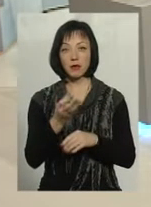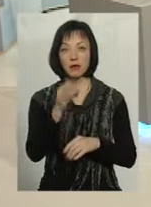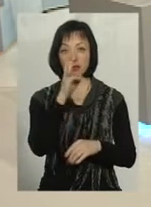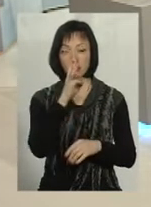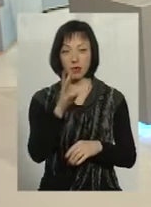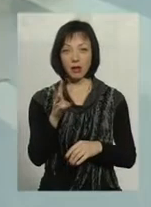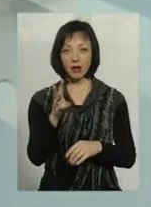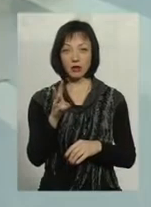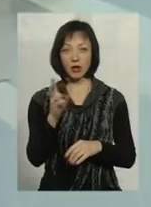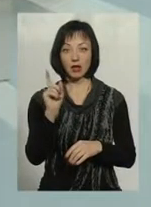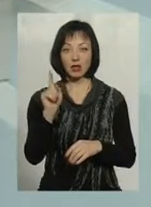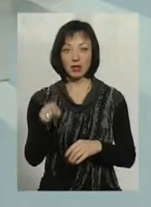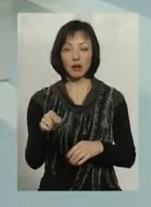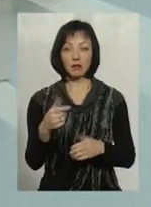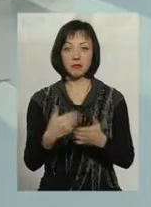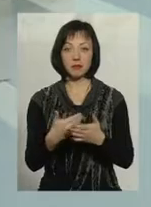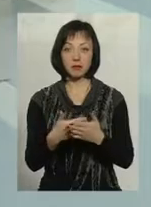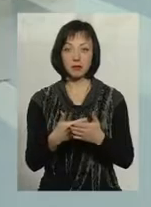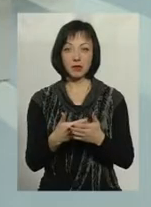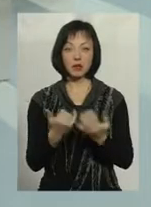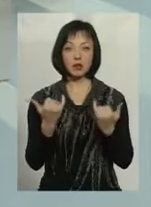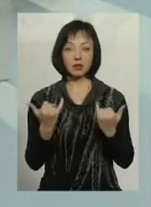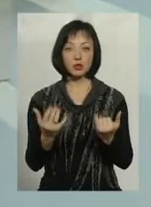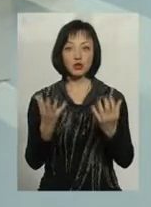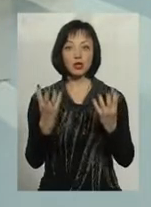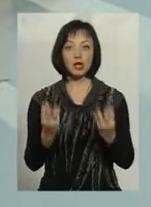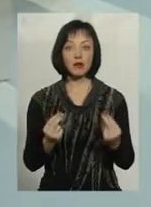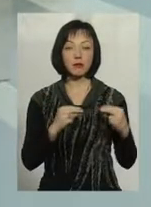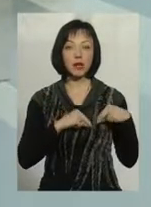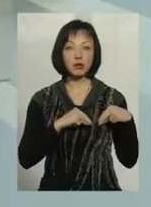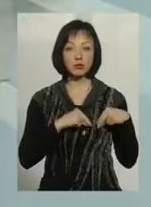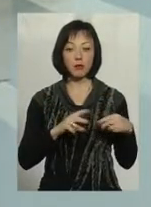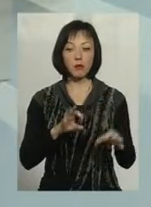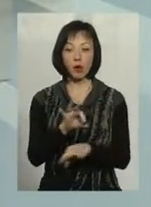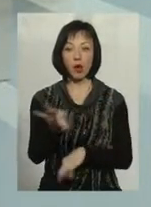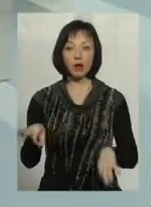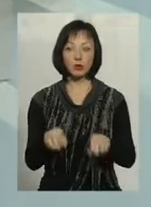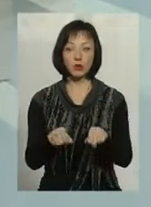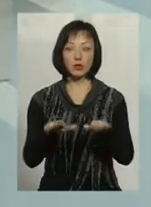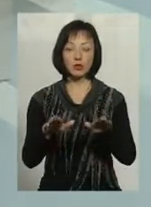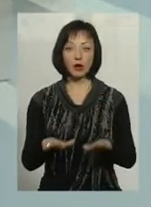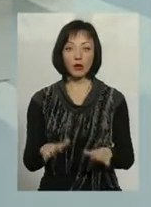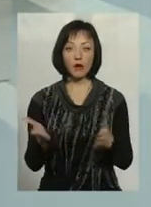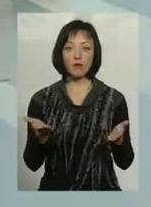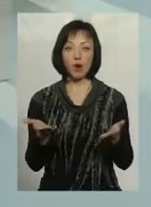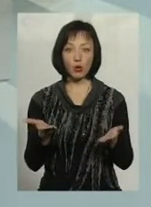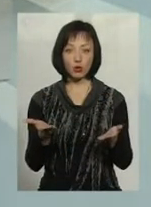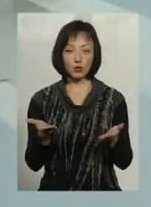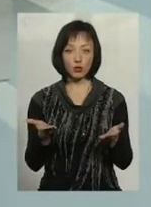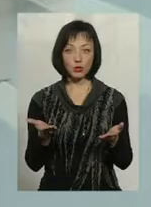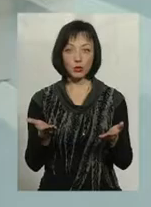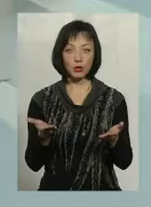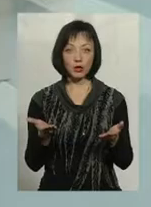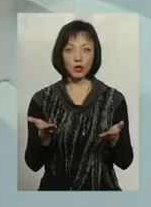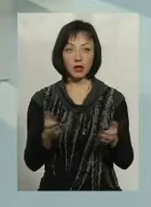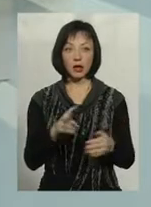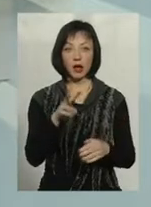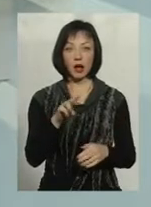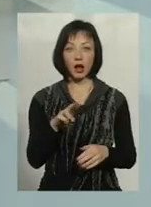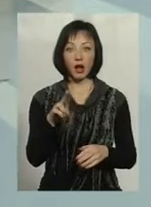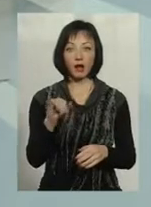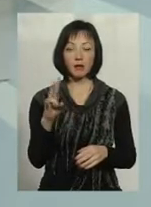одну норму, скажімо так, котру зміни було внесено зміни до закону про органи самоврядування. І